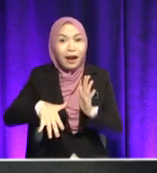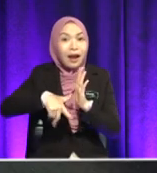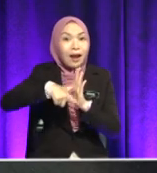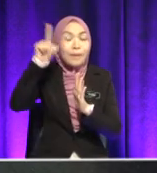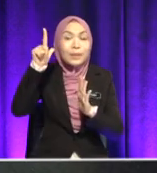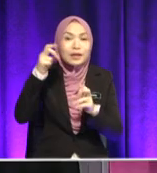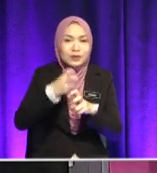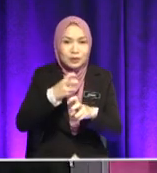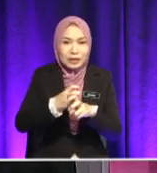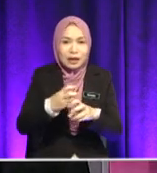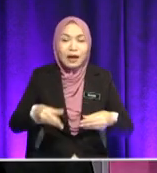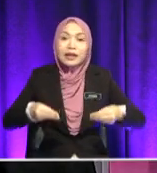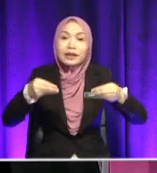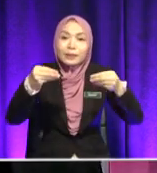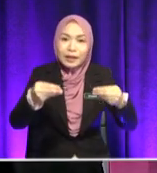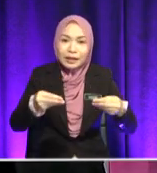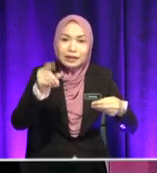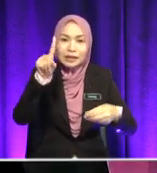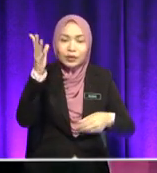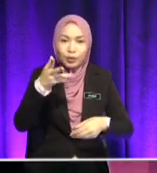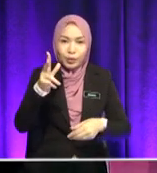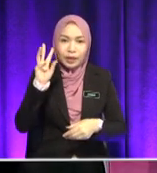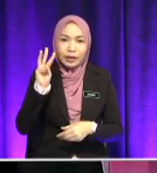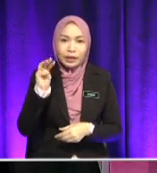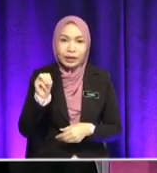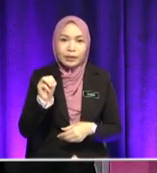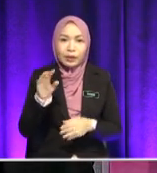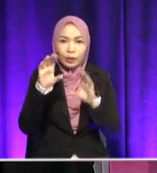diberi bahwa 1/n kurungan